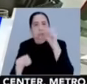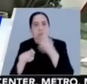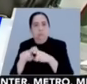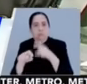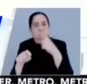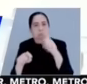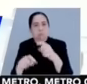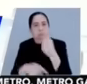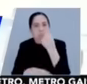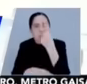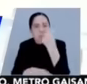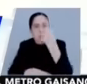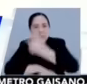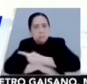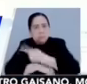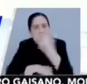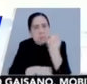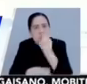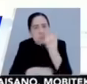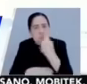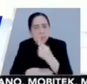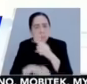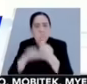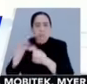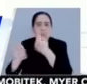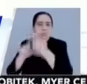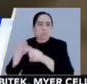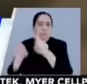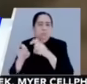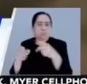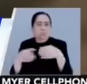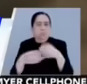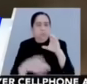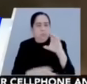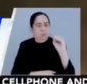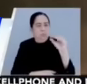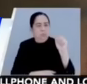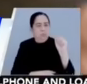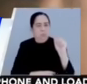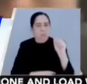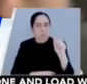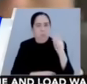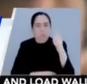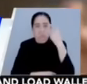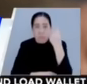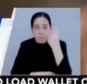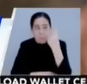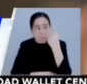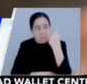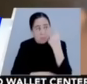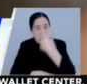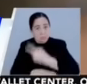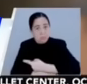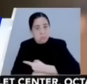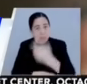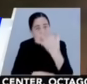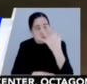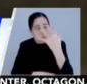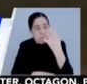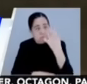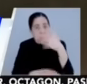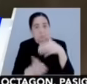11 araw. Tinanong tungkol dito ang Commission on Audit. Para sa 11 days, yung 500,000 para sa